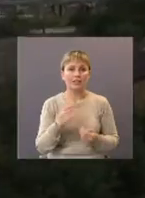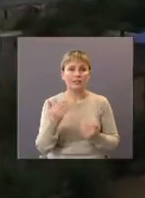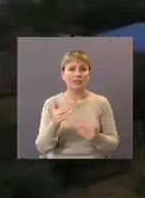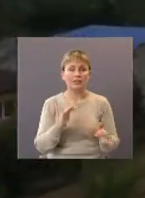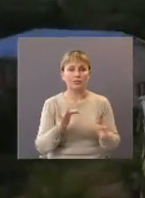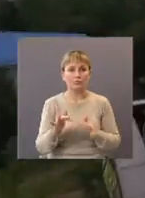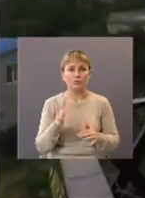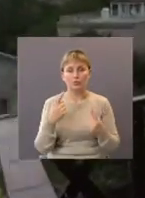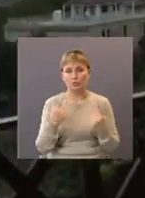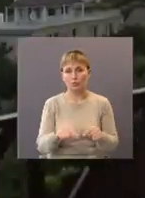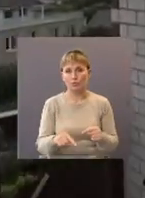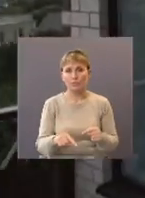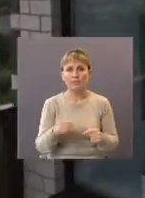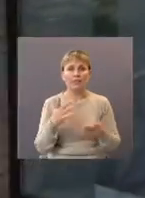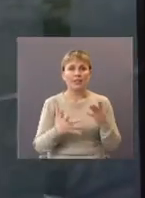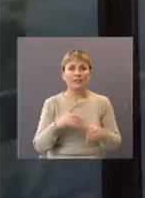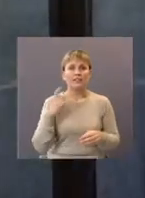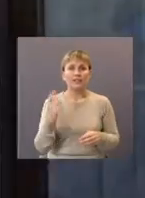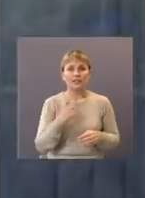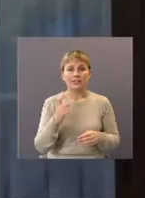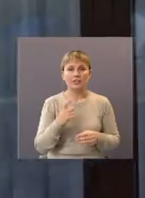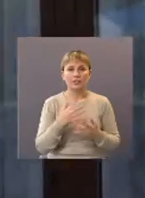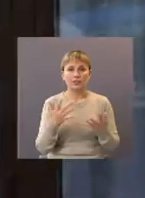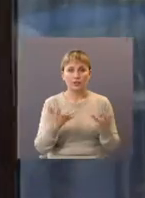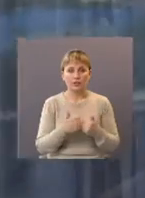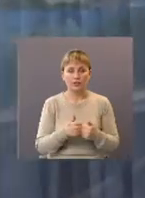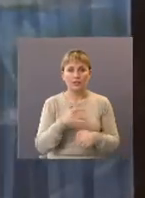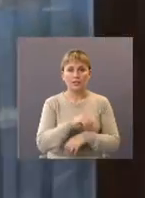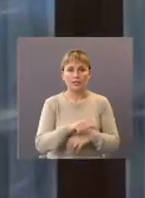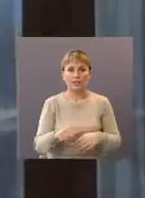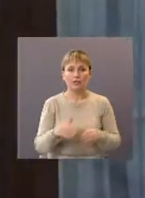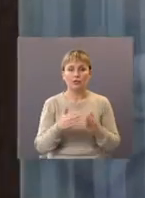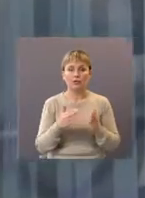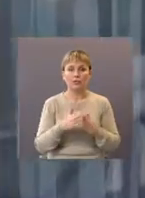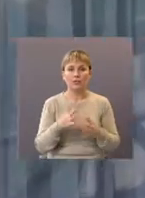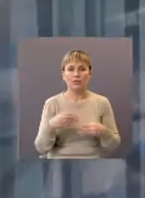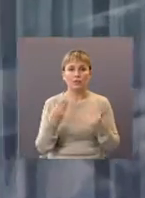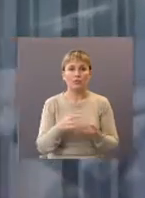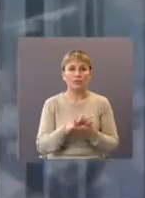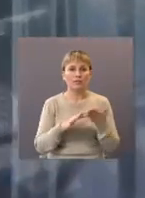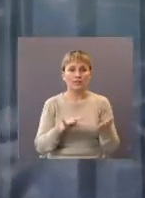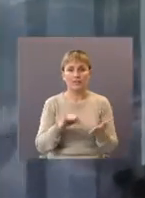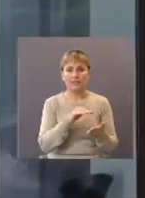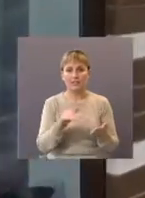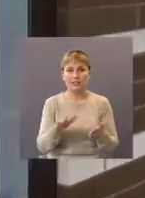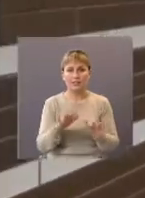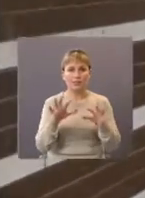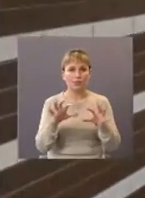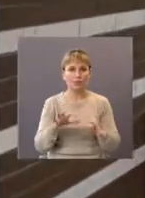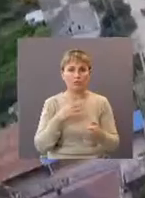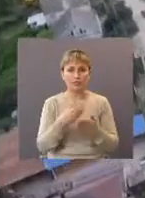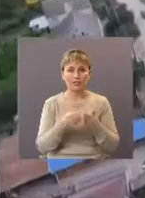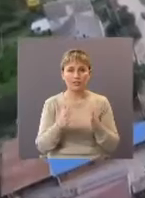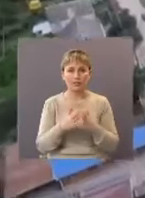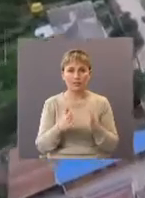держателями разговор будет другим. Если владельцы офшорных счетов и заграничной недвижимости не подадут заявление и официально не узаконят свою